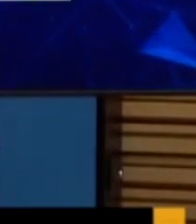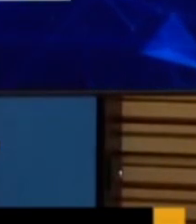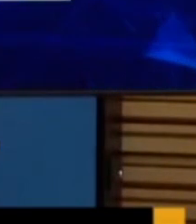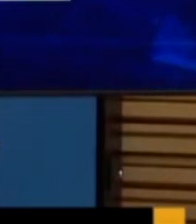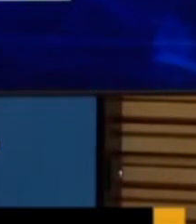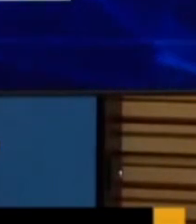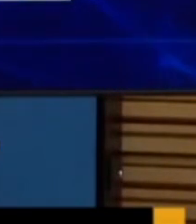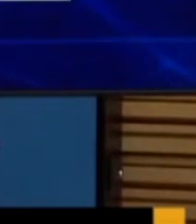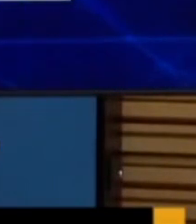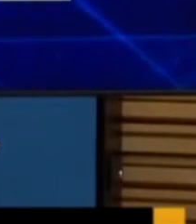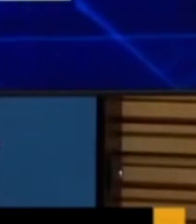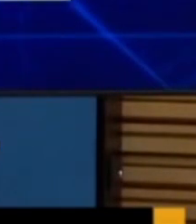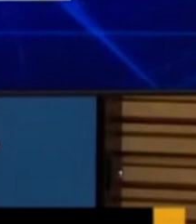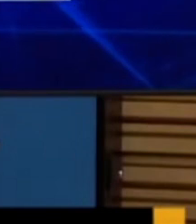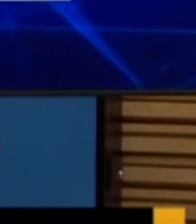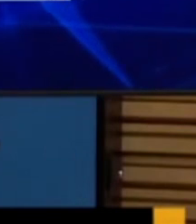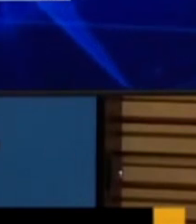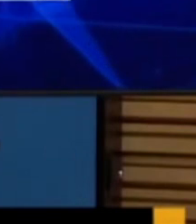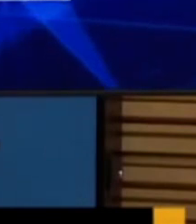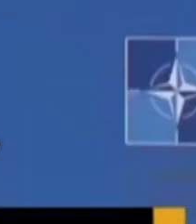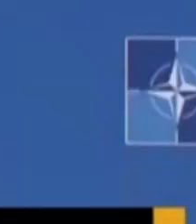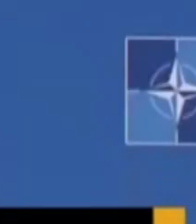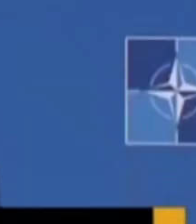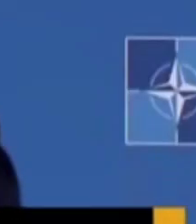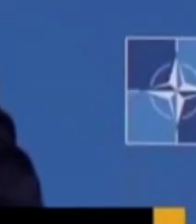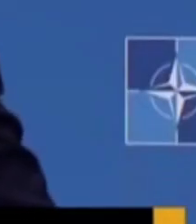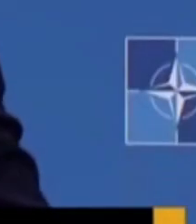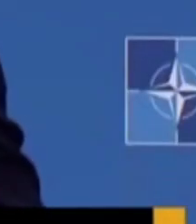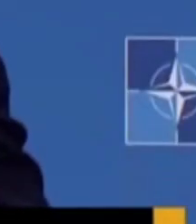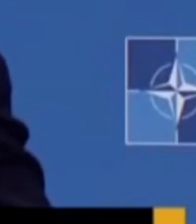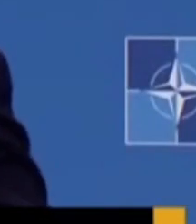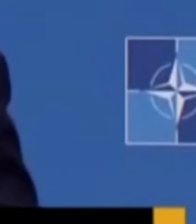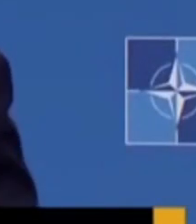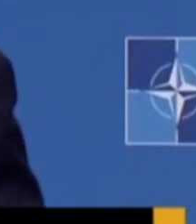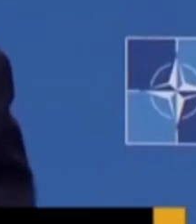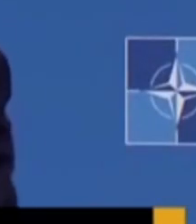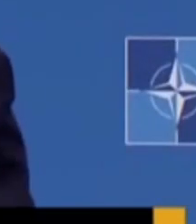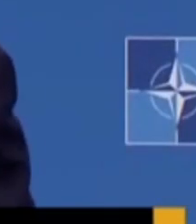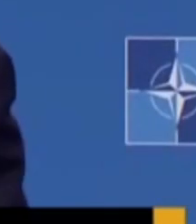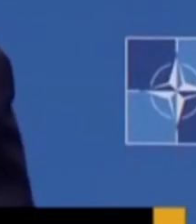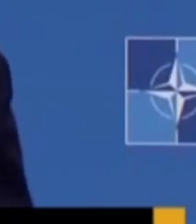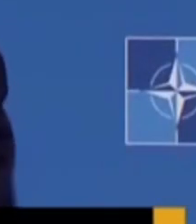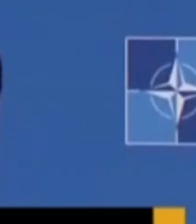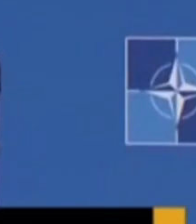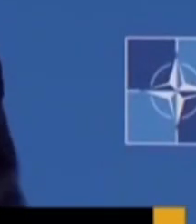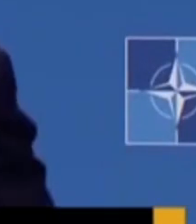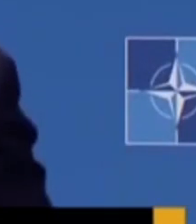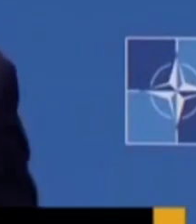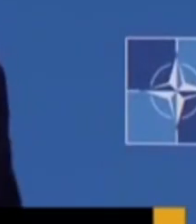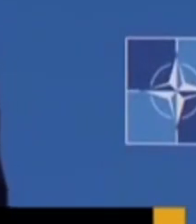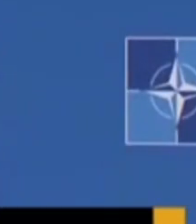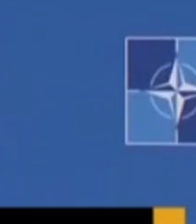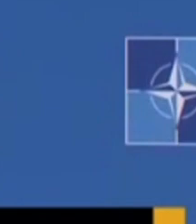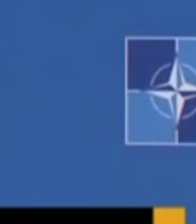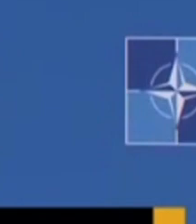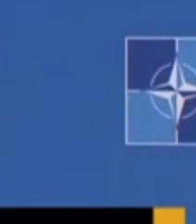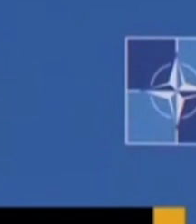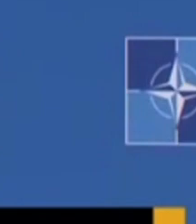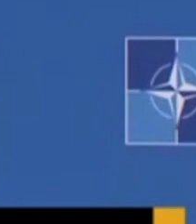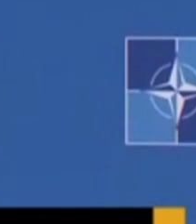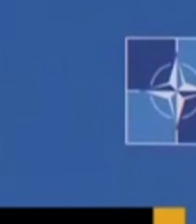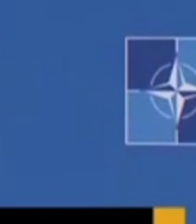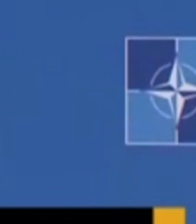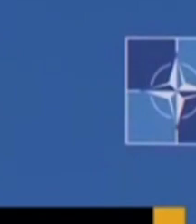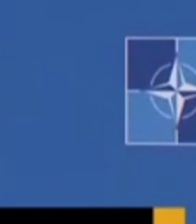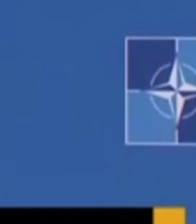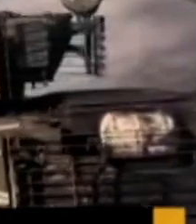leave the equipment behind, and then they can very quickly reinforce and move all the people back, all the troops